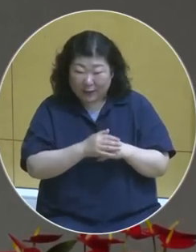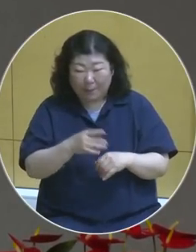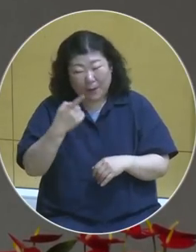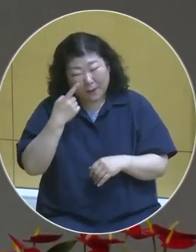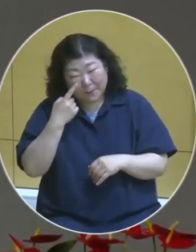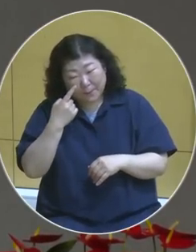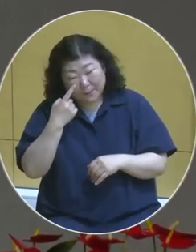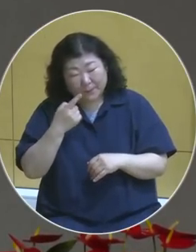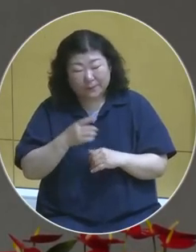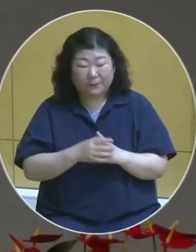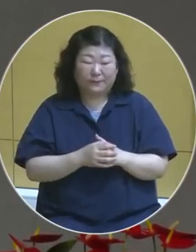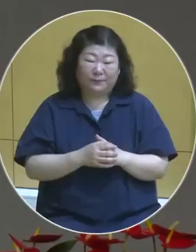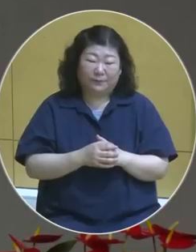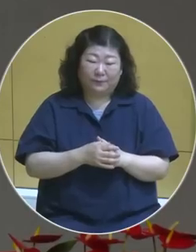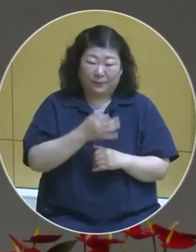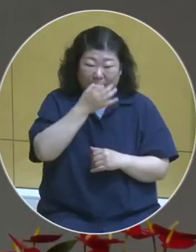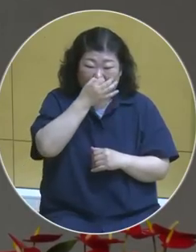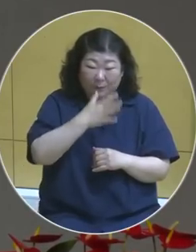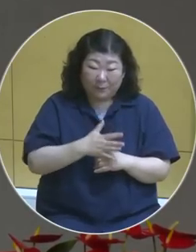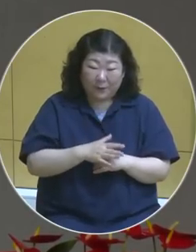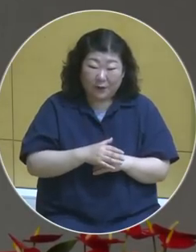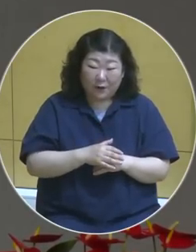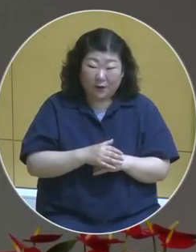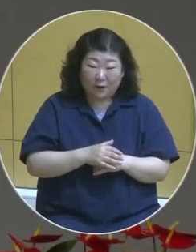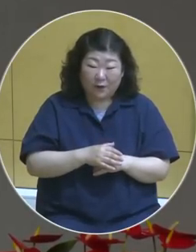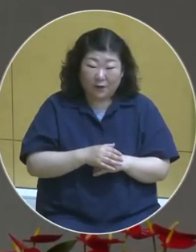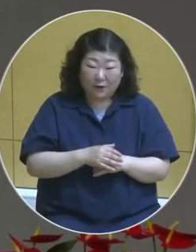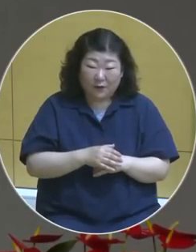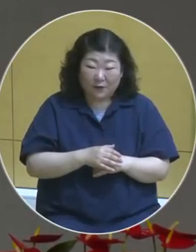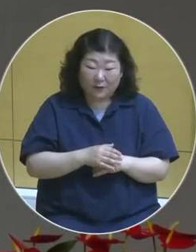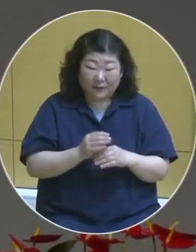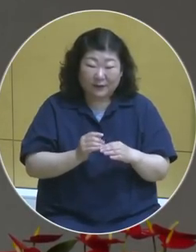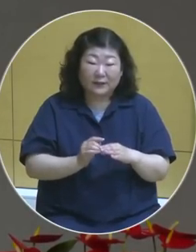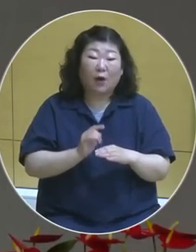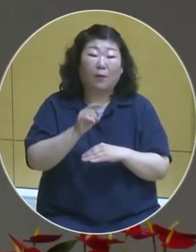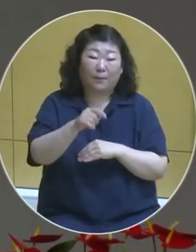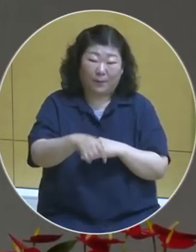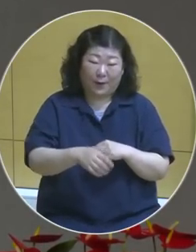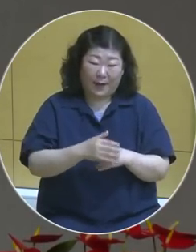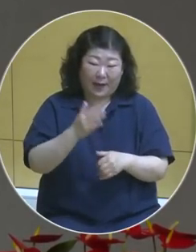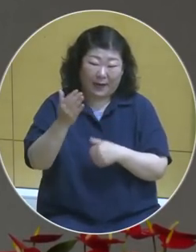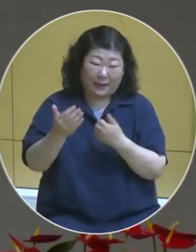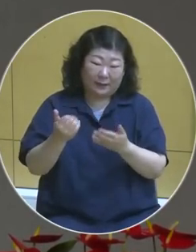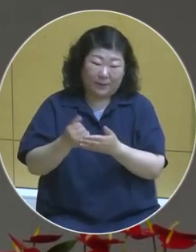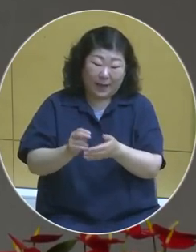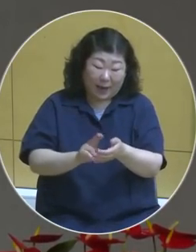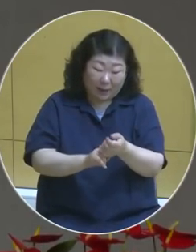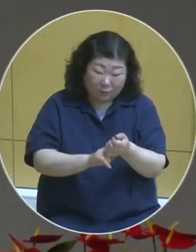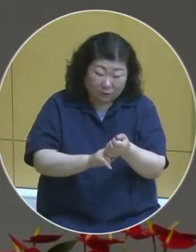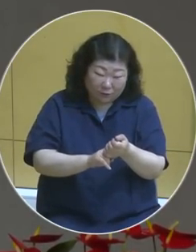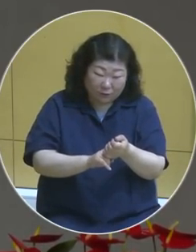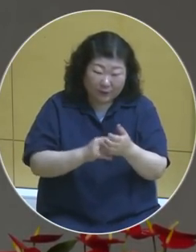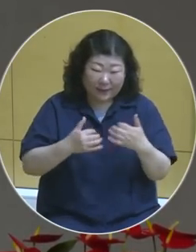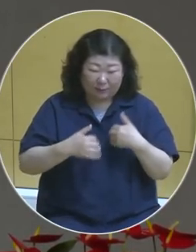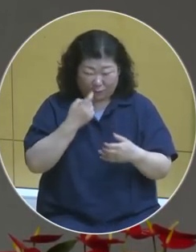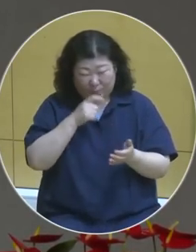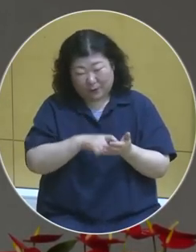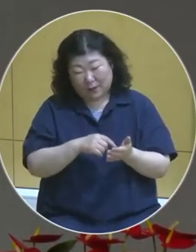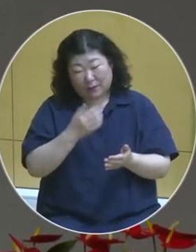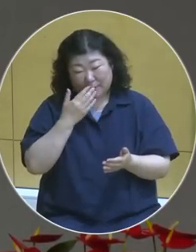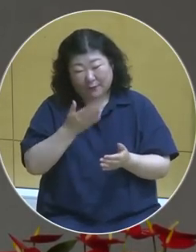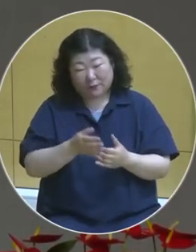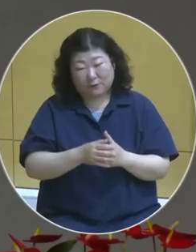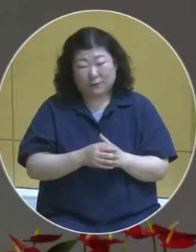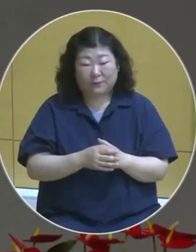해보시면 또 힘든 것 그 이면 속에 하나님께서 감춰두신 기쁨이 있습니다. 그 기쁨을 함께 나눌 수